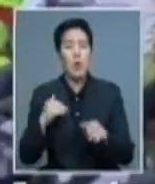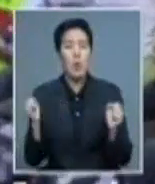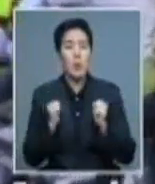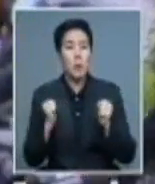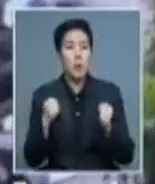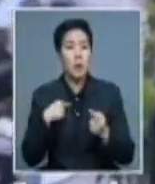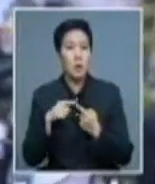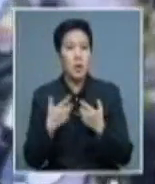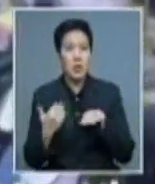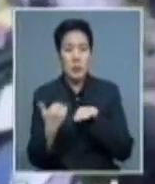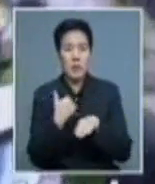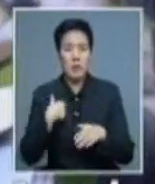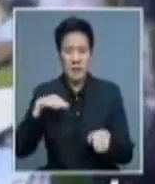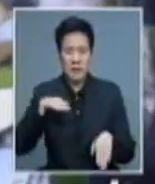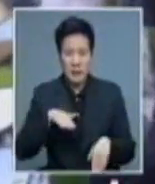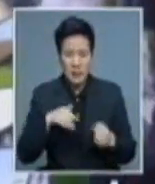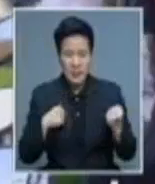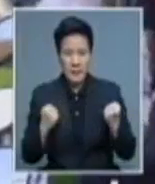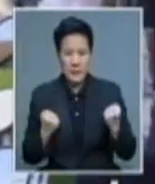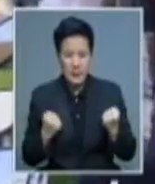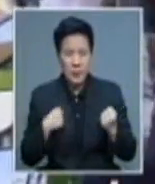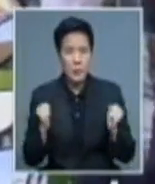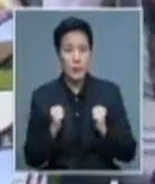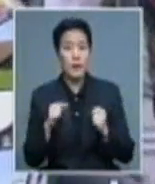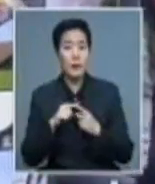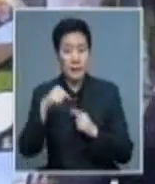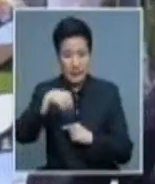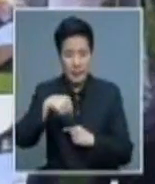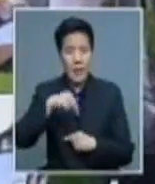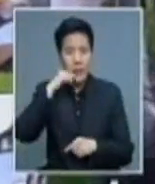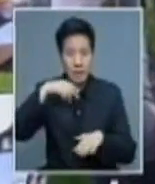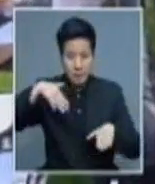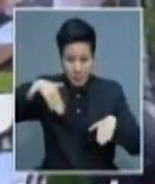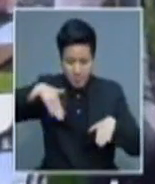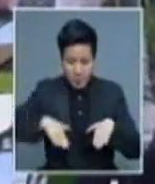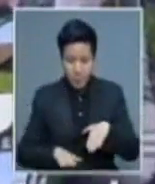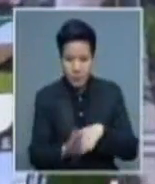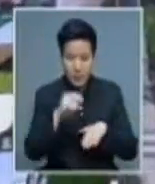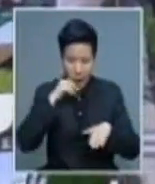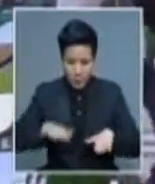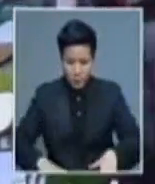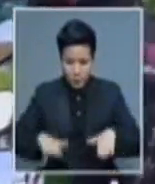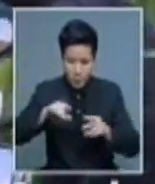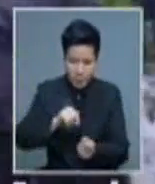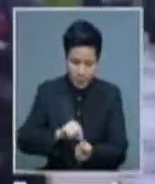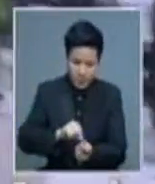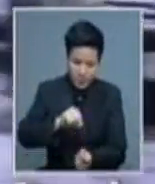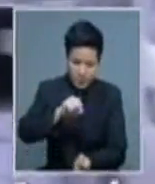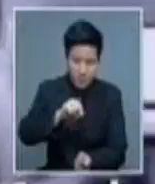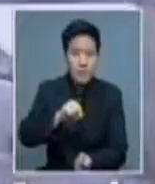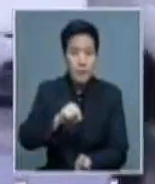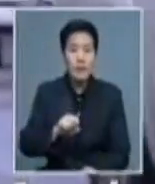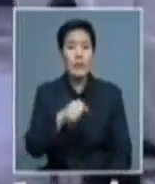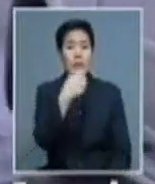ไม่สามารถที่จะสัญจรผ่านไปมาได้เพราะว่าจุดที่ดิฉันยืนอยู่ณตรงนี้ค่ะค่อนข้างที่จะเป็นแอ่งกระทะมีปริมาณน้ำนะคะสูงถึงประ